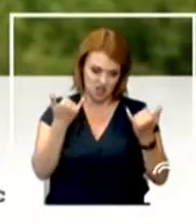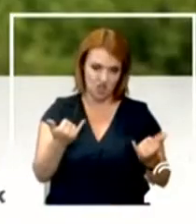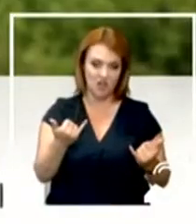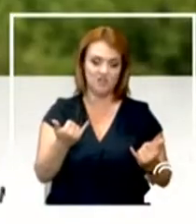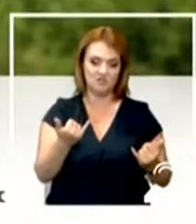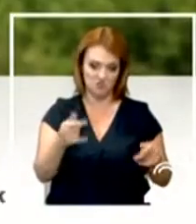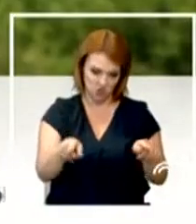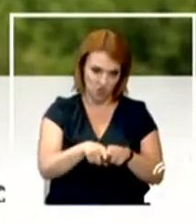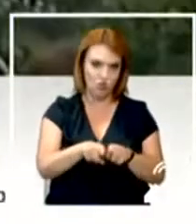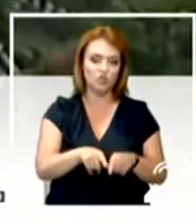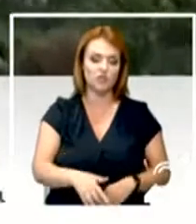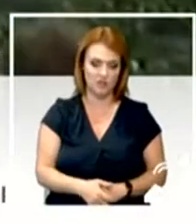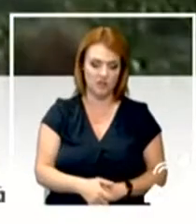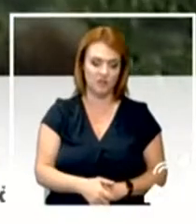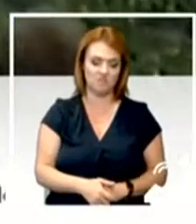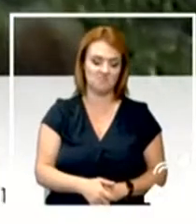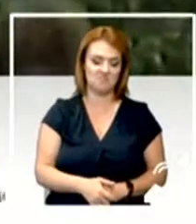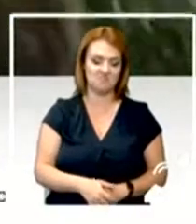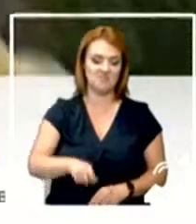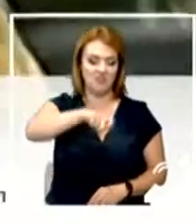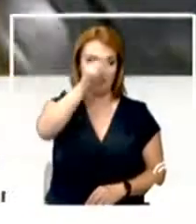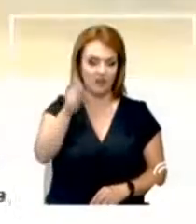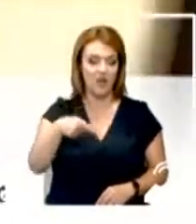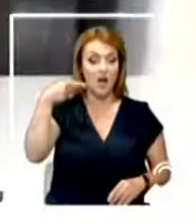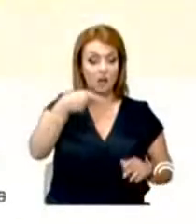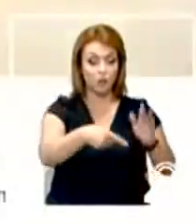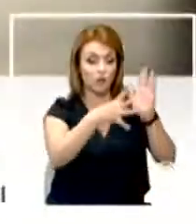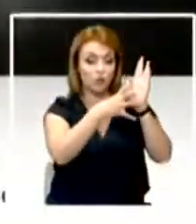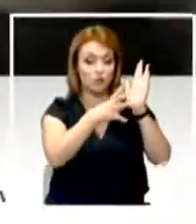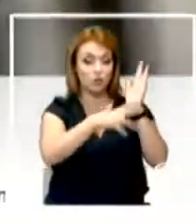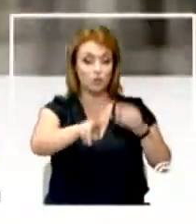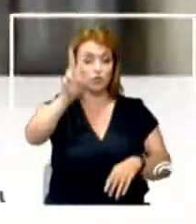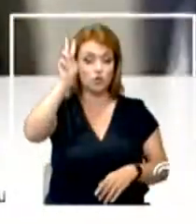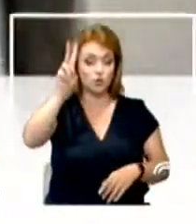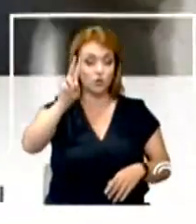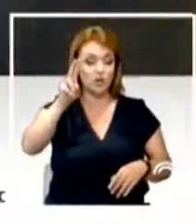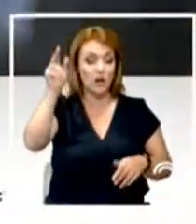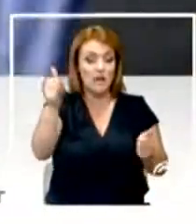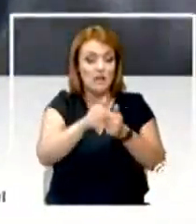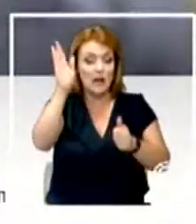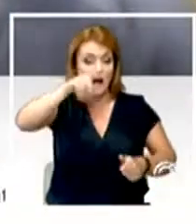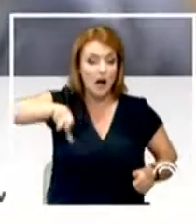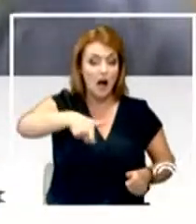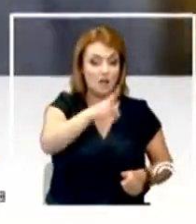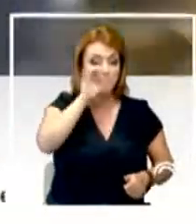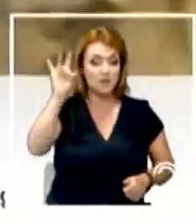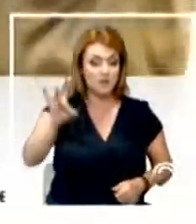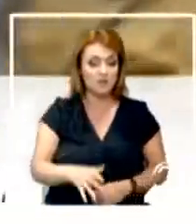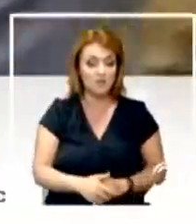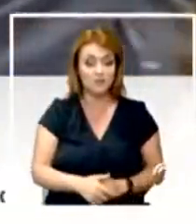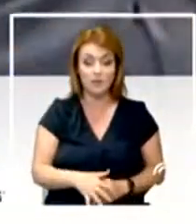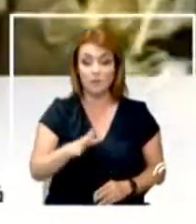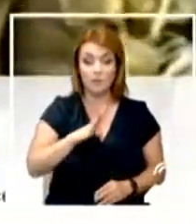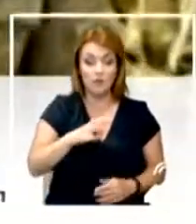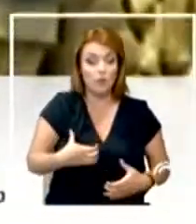Orice război se termină cu pace. În 1992, la Nistru, armele patrioților Basarabiei erau diferite, însă